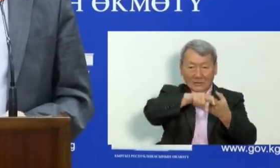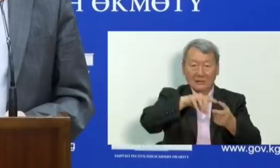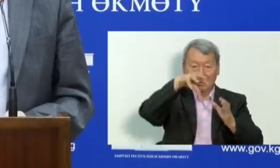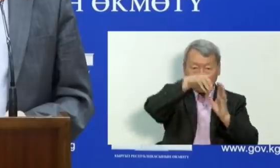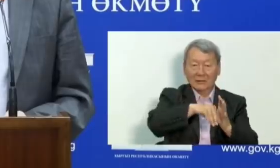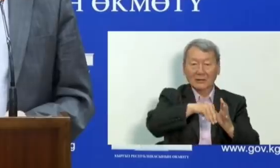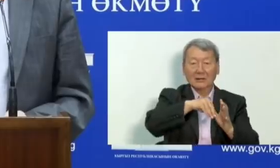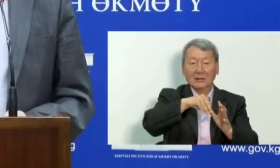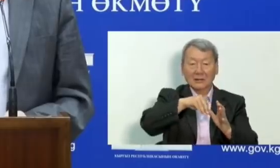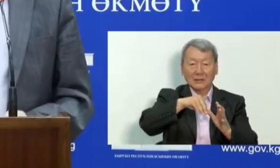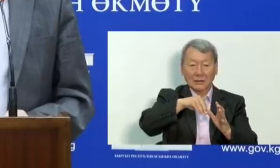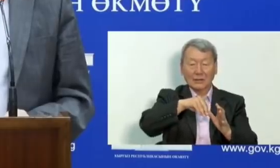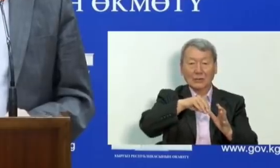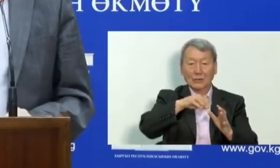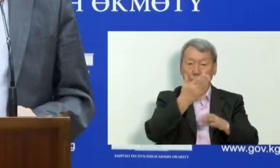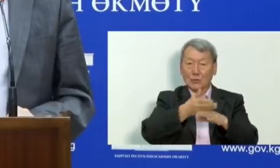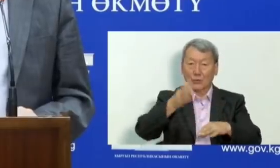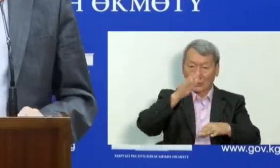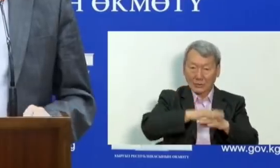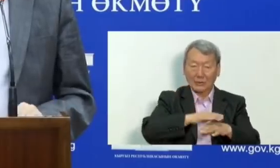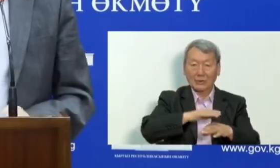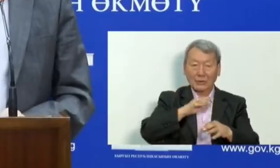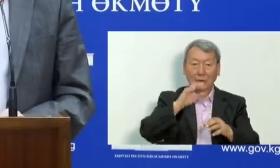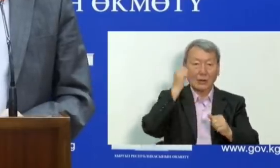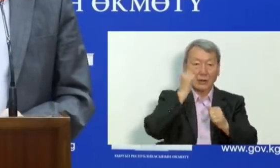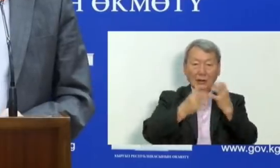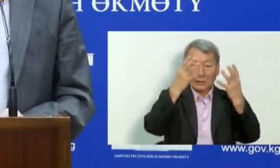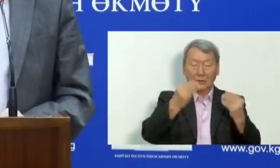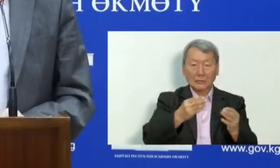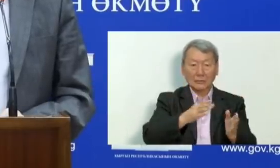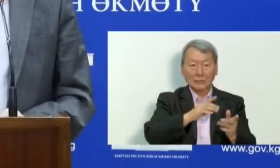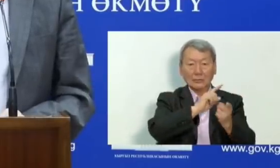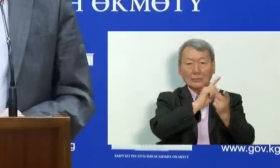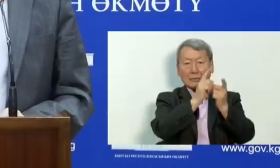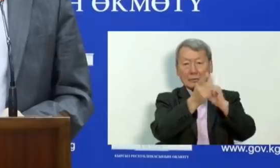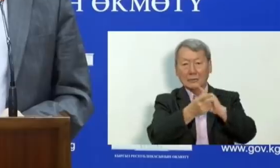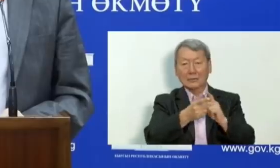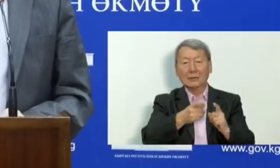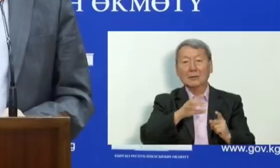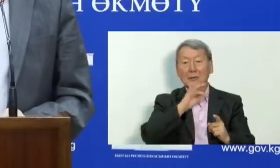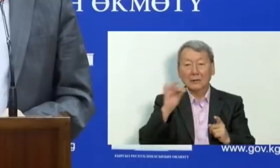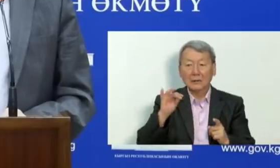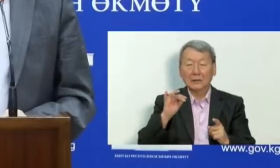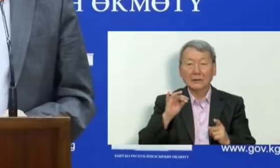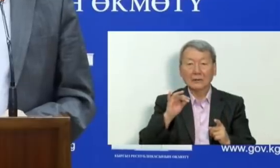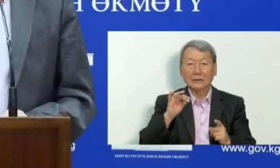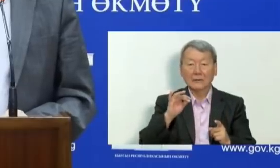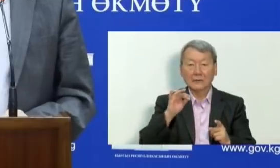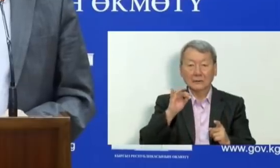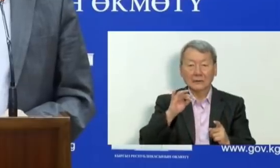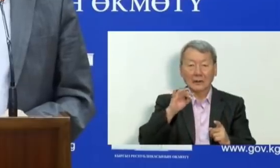ал жерден ал акыбалы оордоп, күндөн күнгө ошол оорлоша берди. ошон